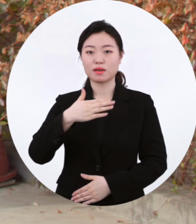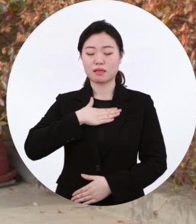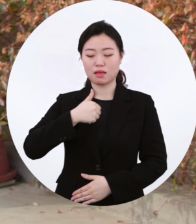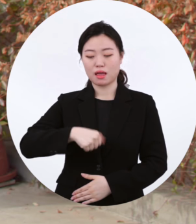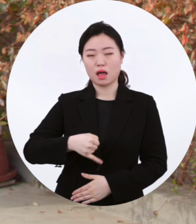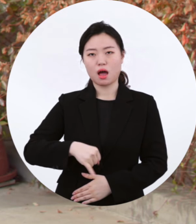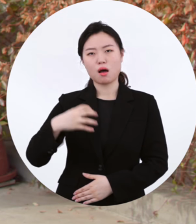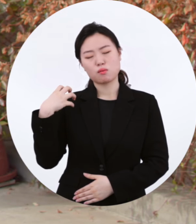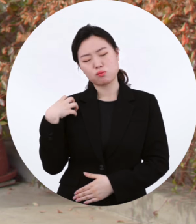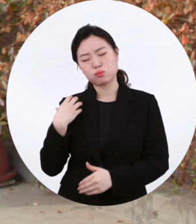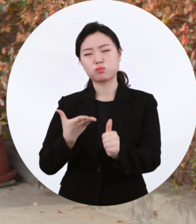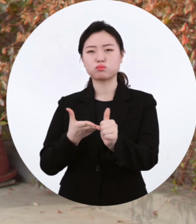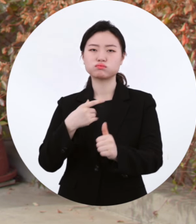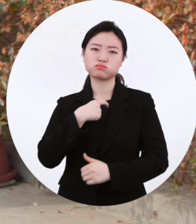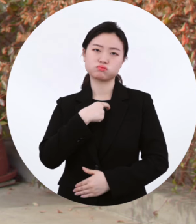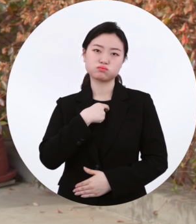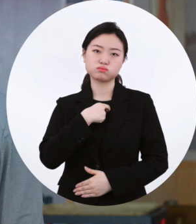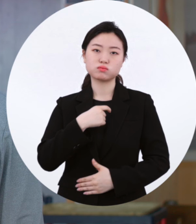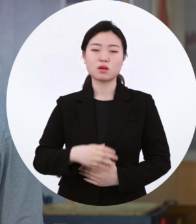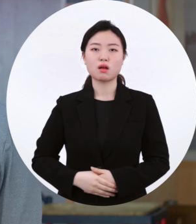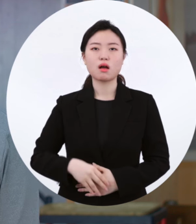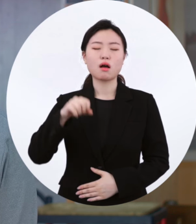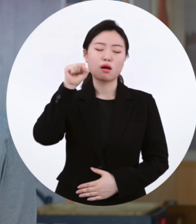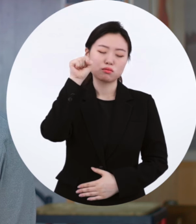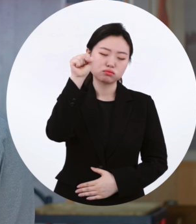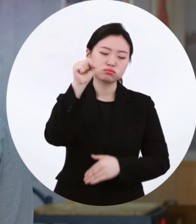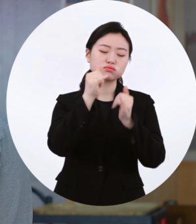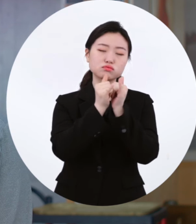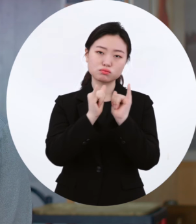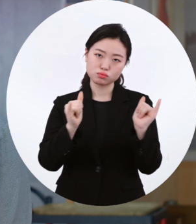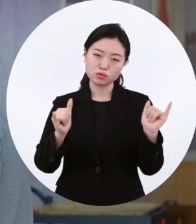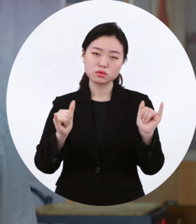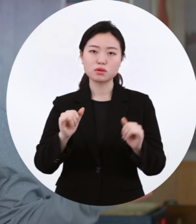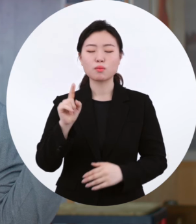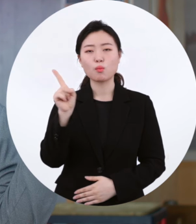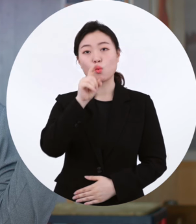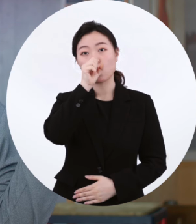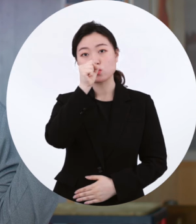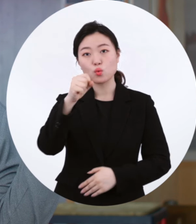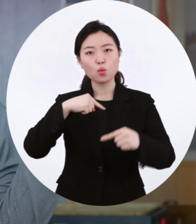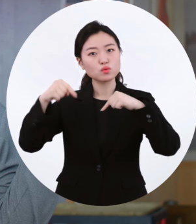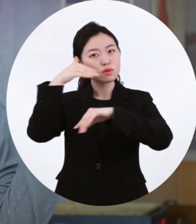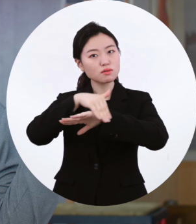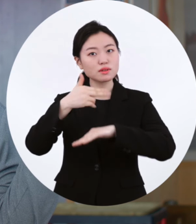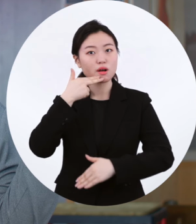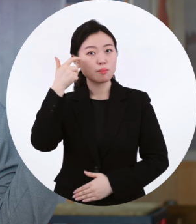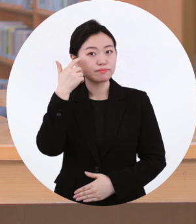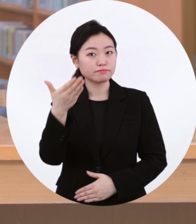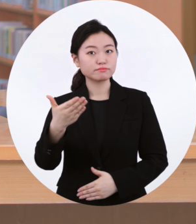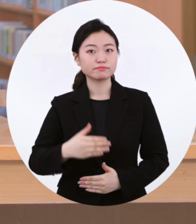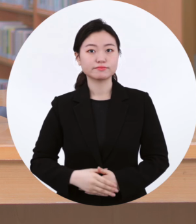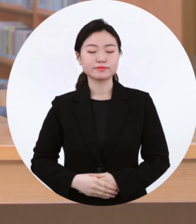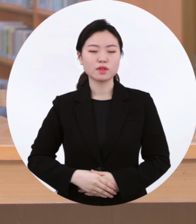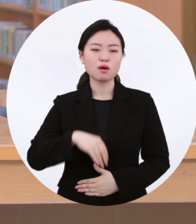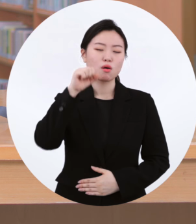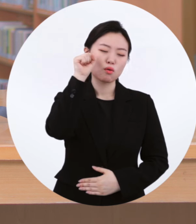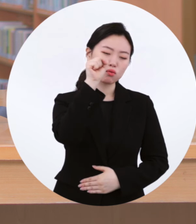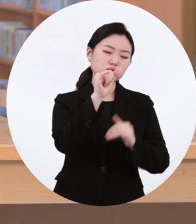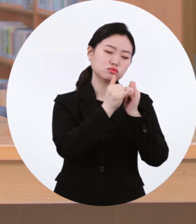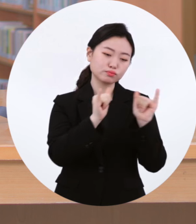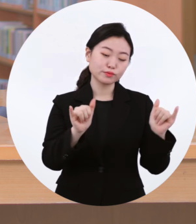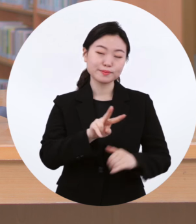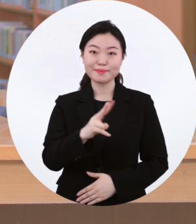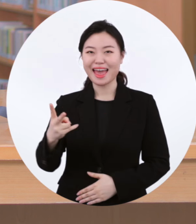자식들한테 짐이 안 돼야 될 긴데 후보님 좋은 정책 없을까요?